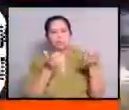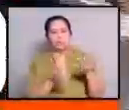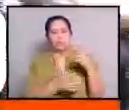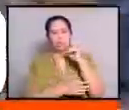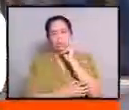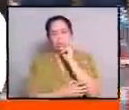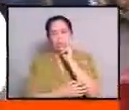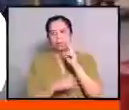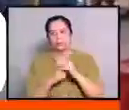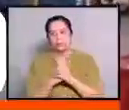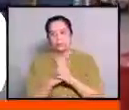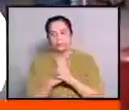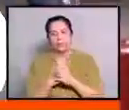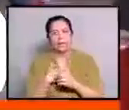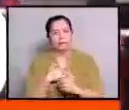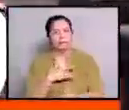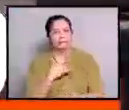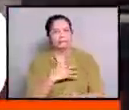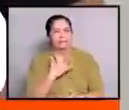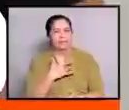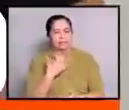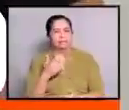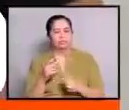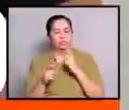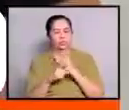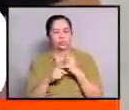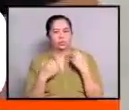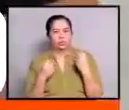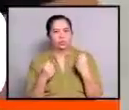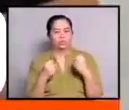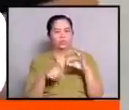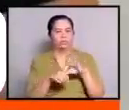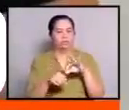Administrasyong Duterte. I feel that the command vote